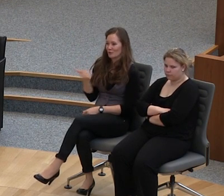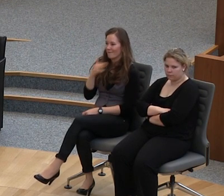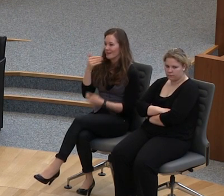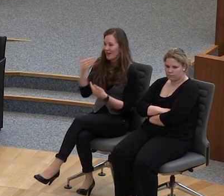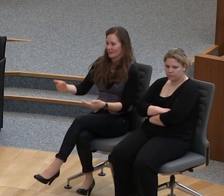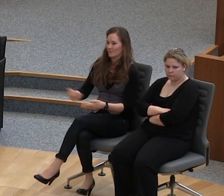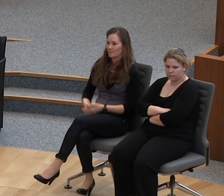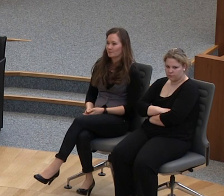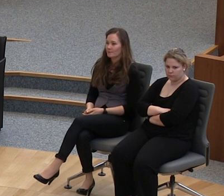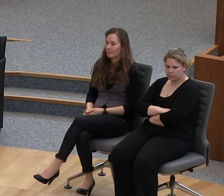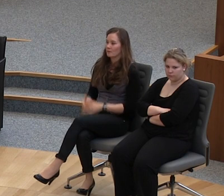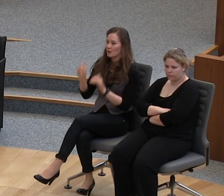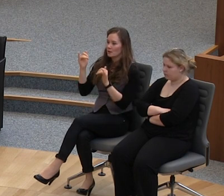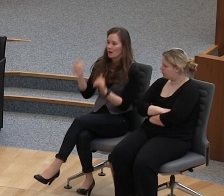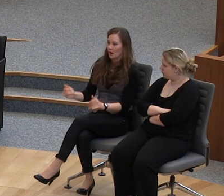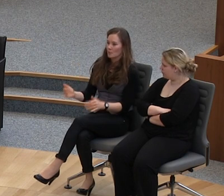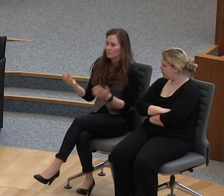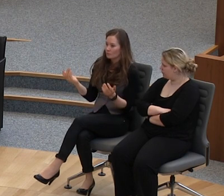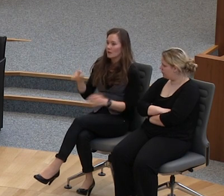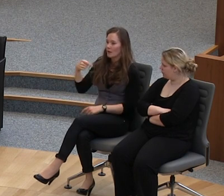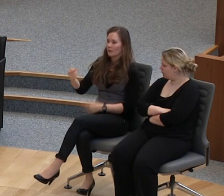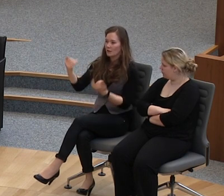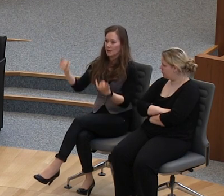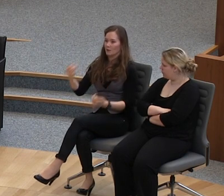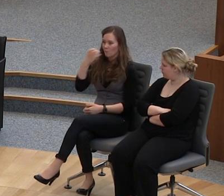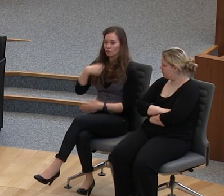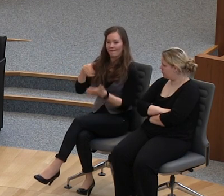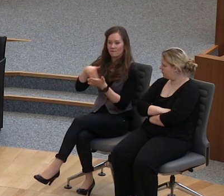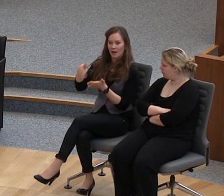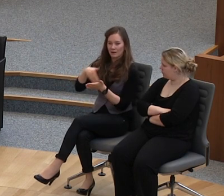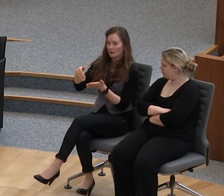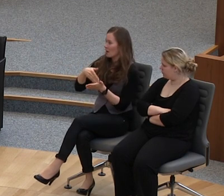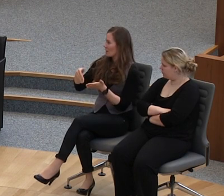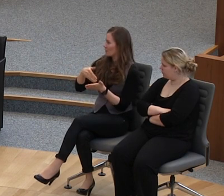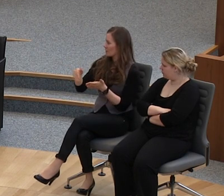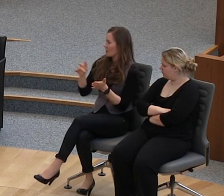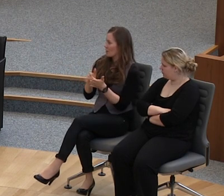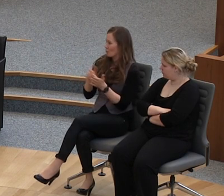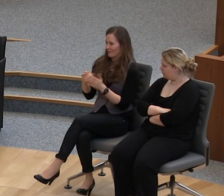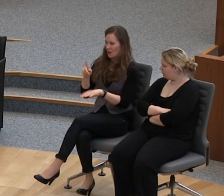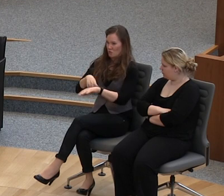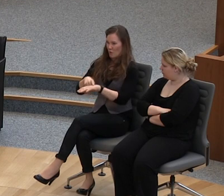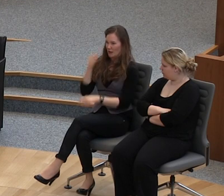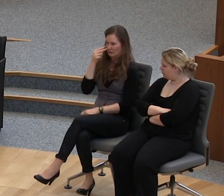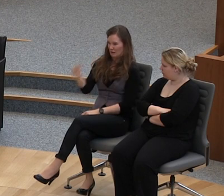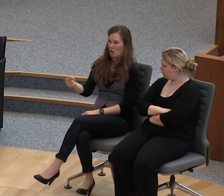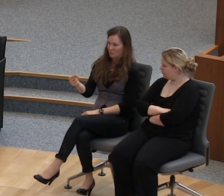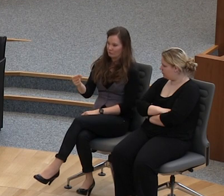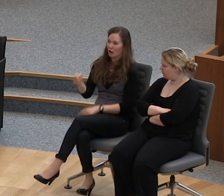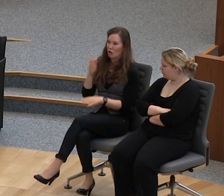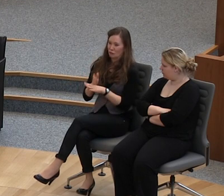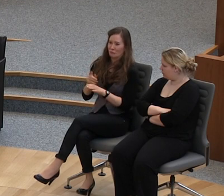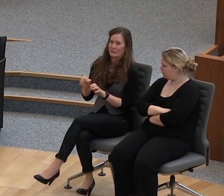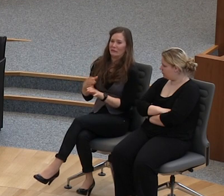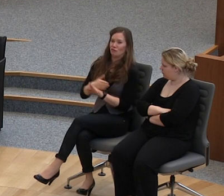Dank. Ja, dann wollen wir jetzt weitergehen, denn der Blick auf die Uhr zeigt, wir sind schon ein bisschen